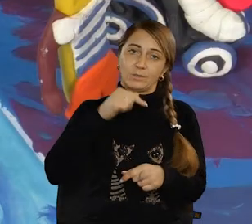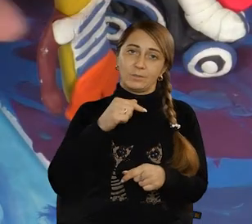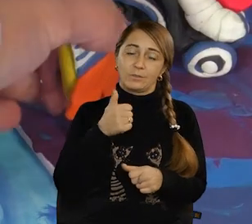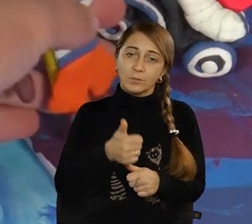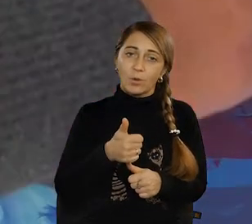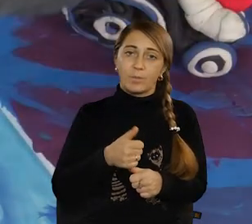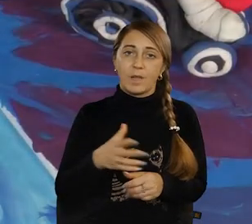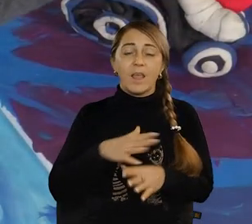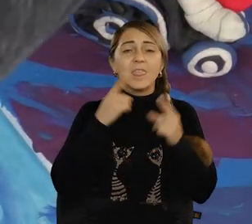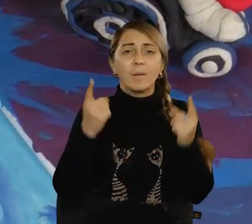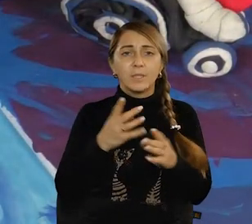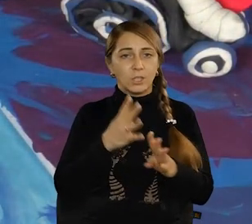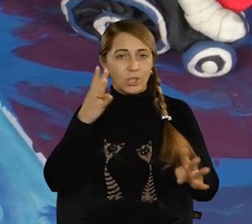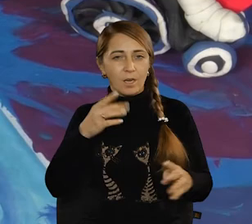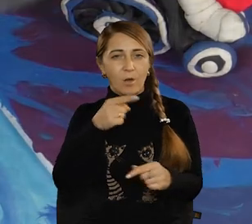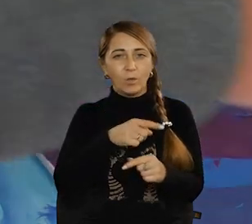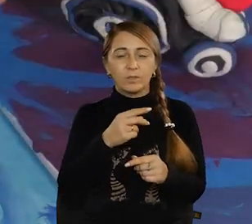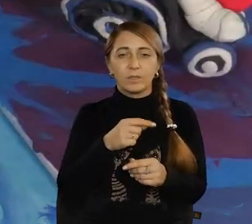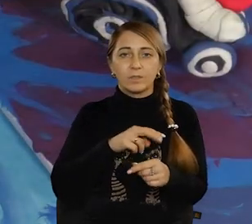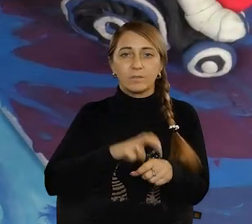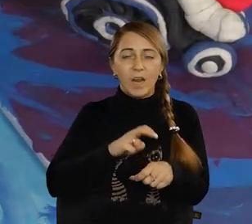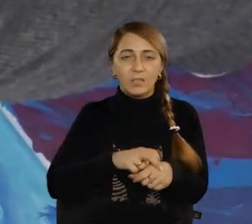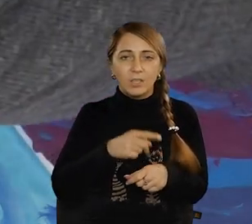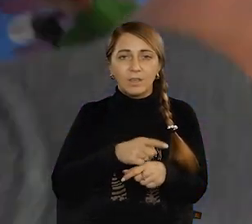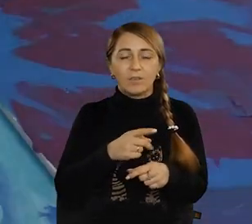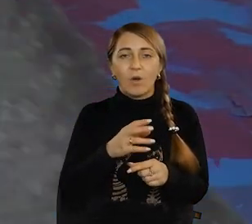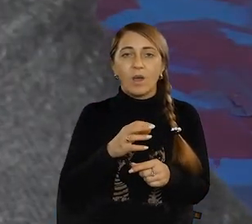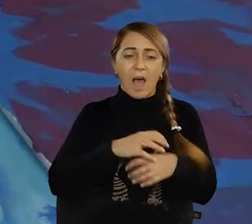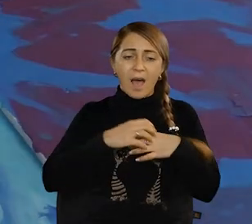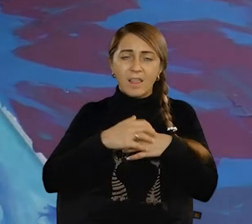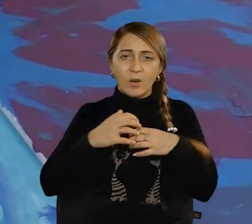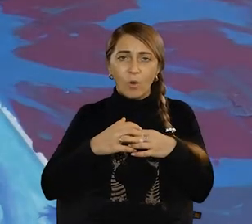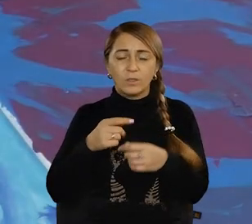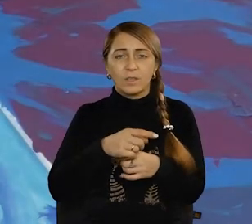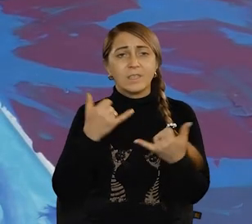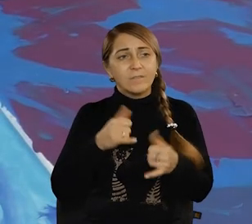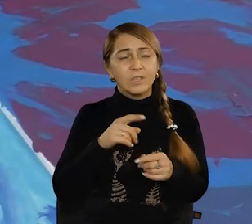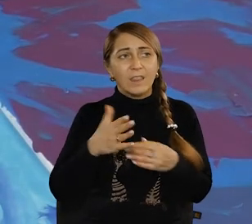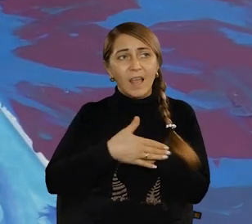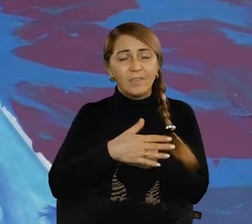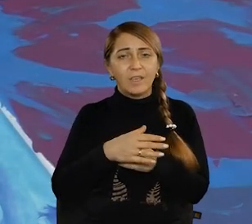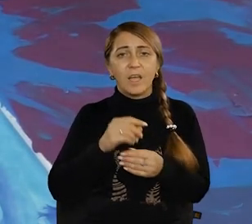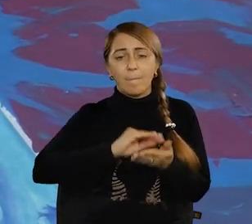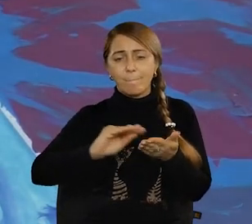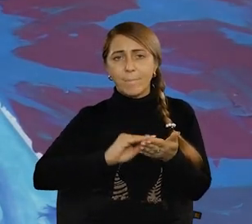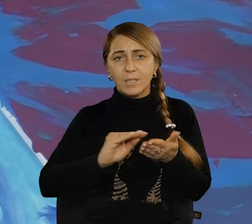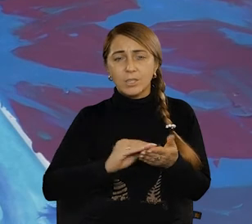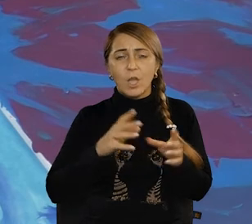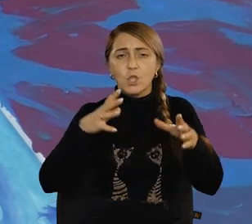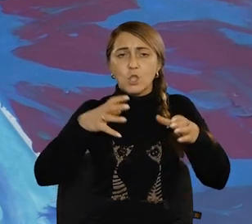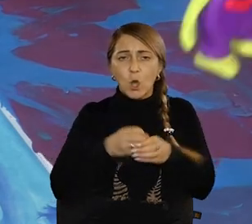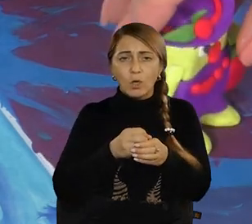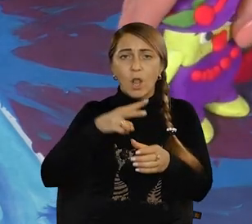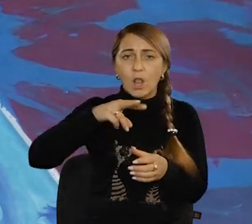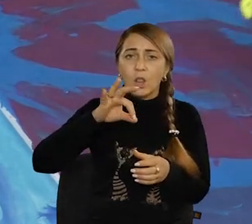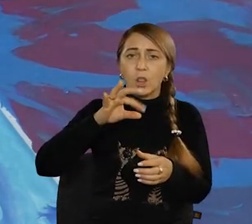А найбільша черга – он до цього лікаря, от у ларинголога. Зазвичай на дверях до нього пишеться скорочено –